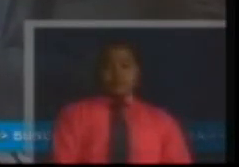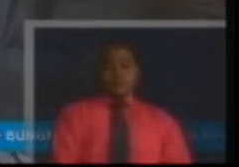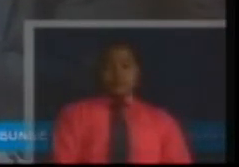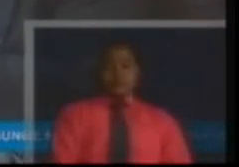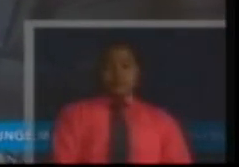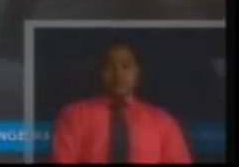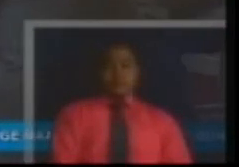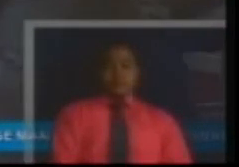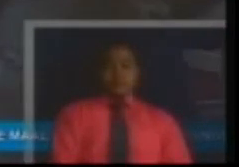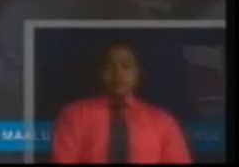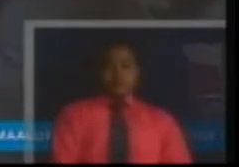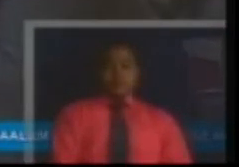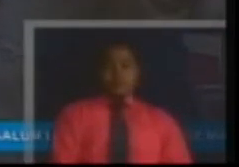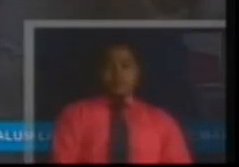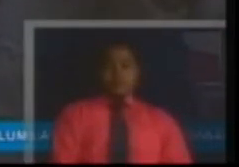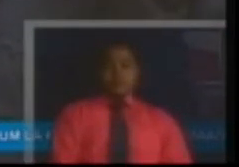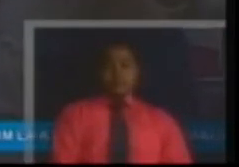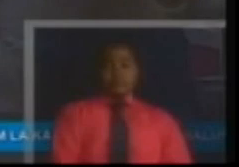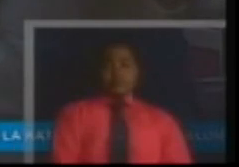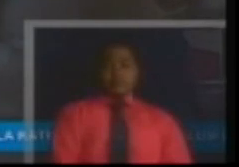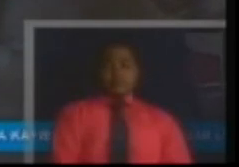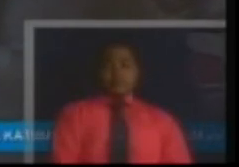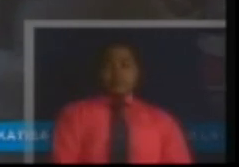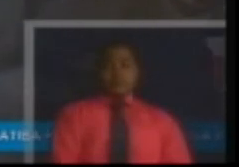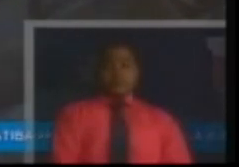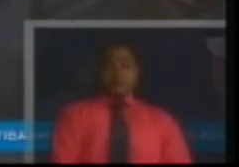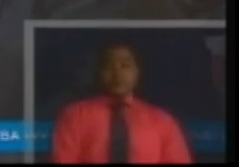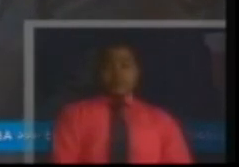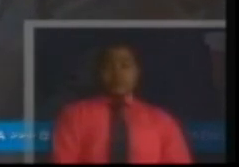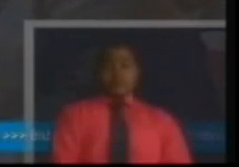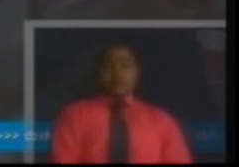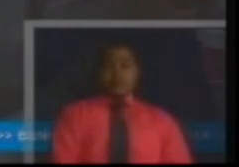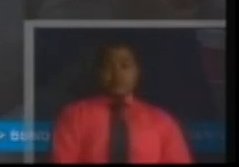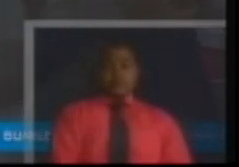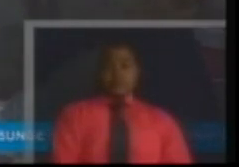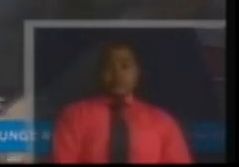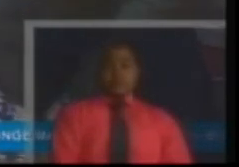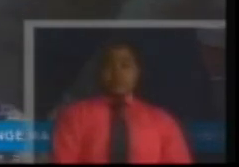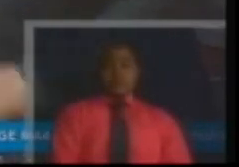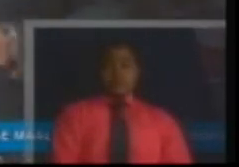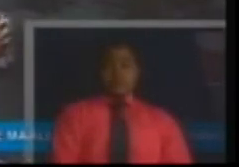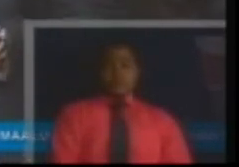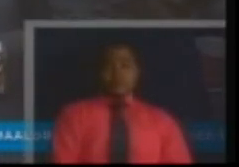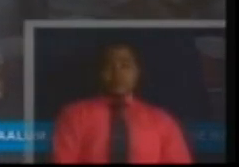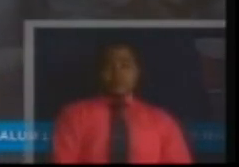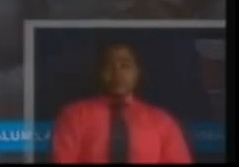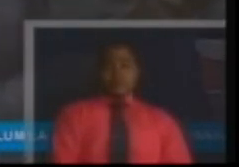katika kanuni. Mwenyekiti taarifa. Ni hili. Naomba mwenyekiti taarifa.